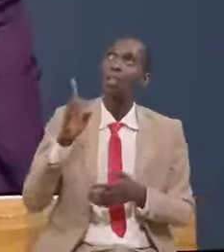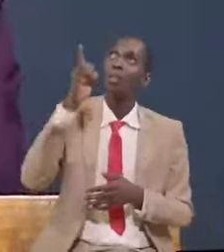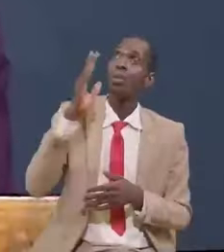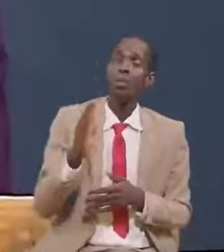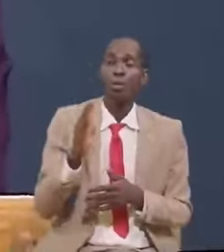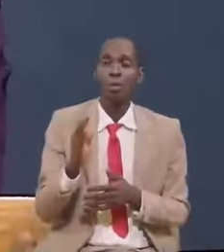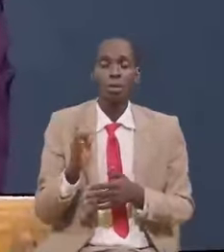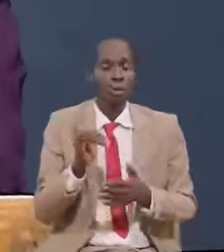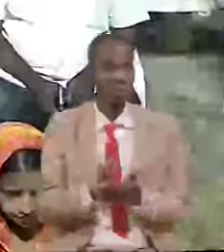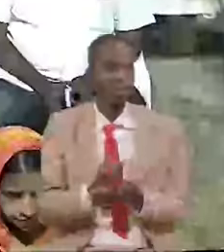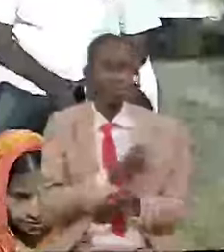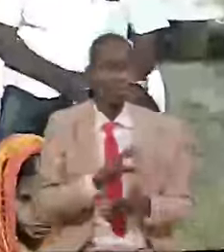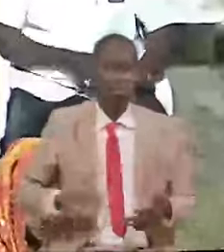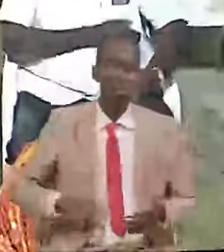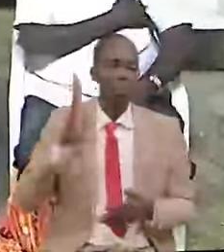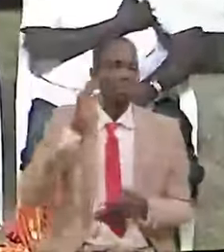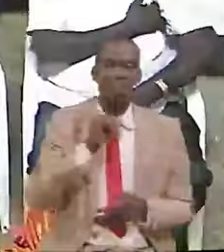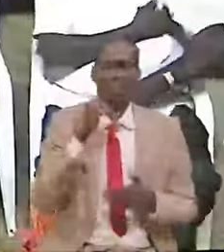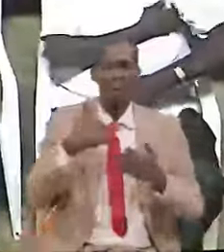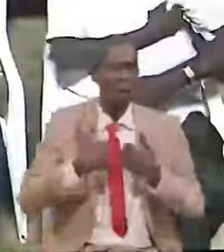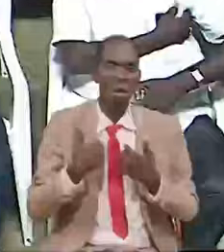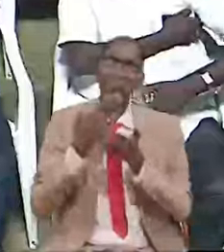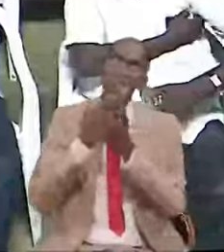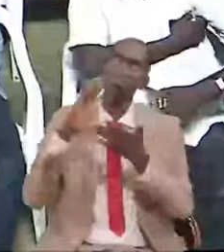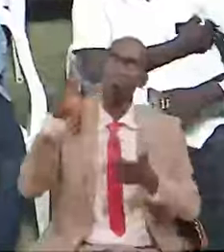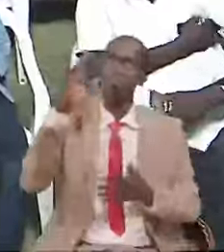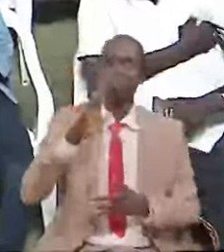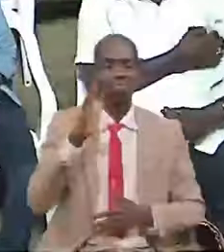Est-ce que tu as jamais négligé Dieu que Christ ne fera jamais?